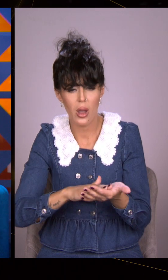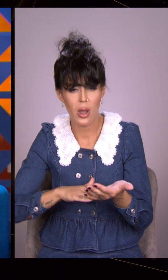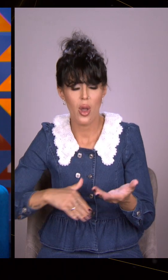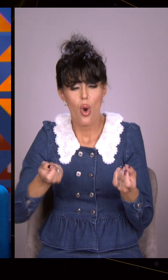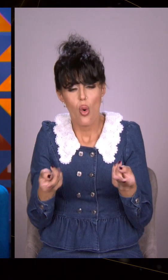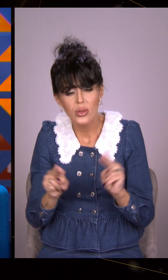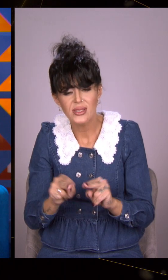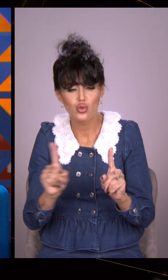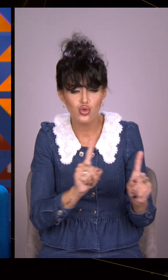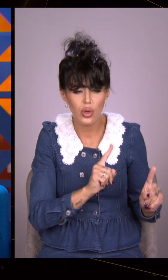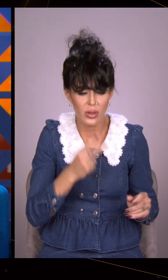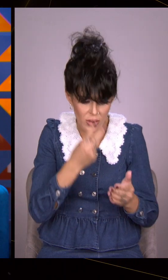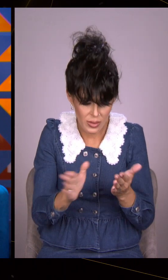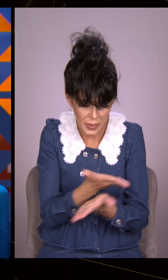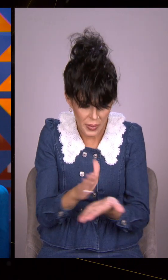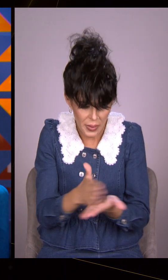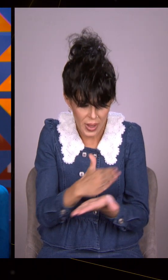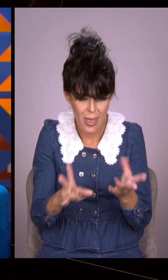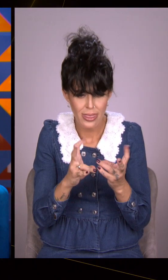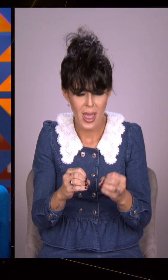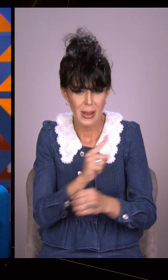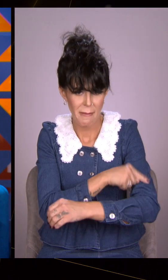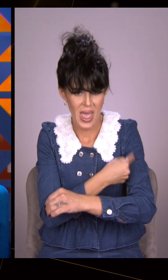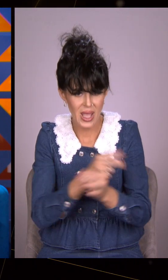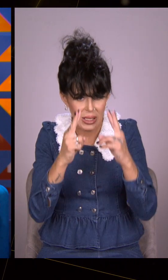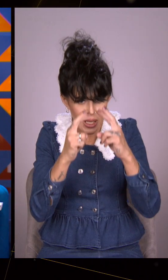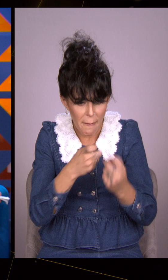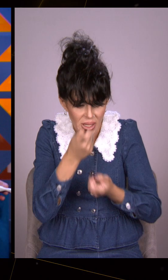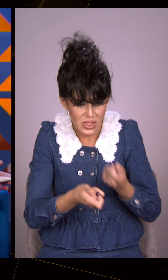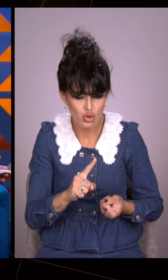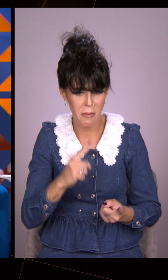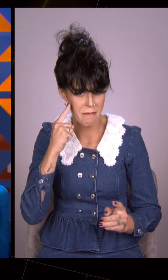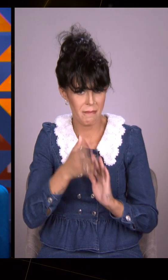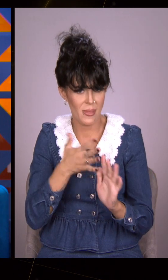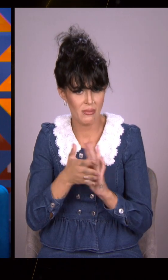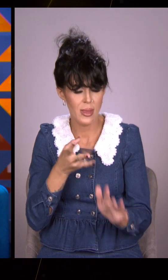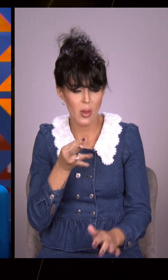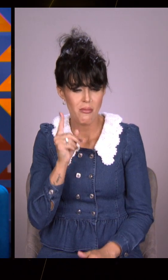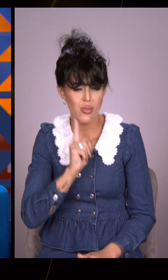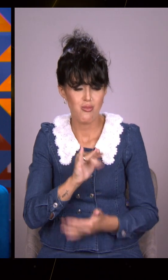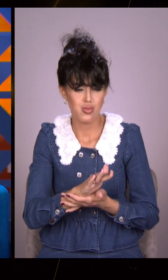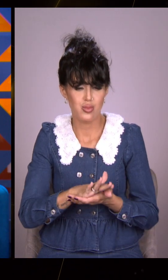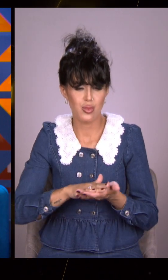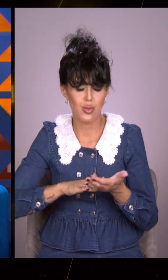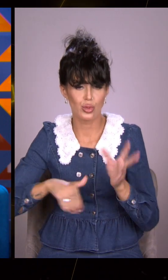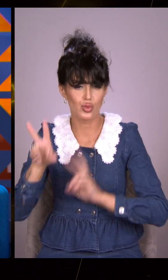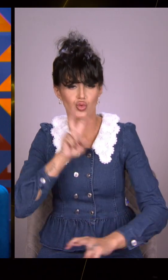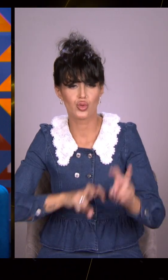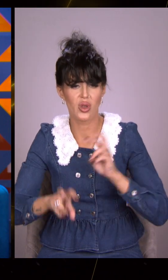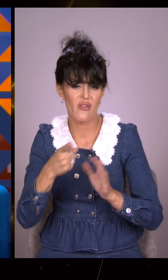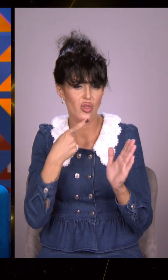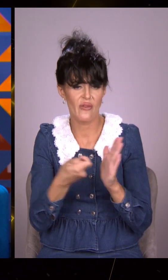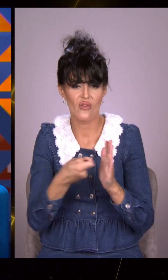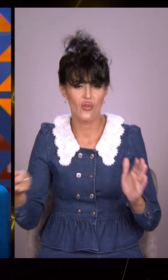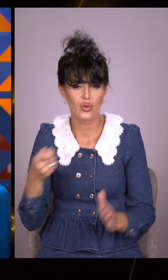залишки, останки органічні на експертизу віддають, щоб розуміти. І це може бути